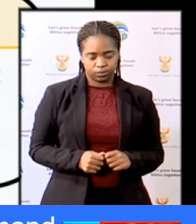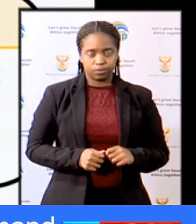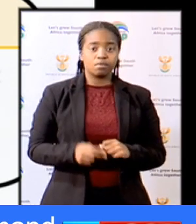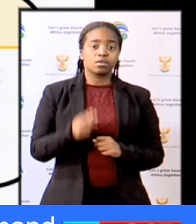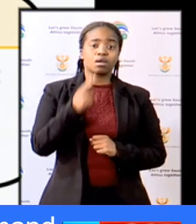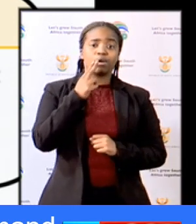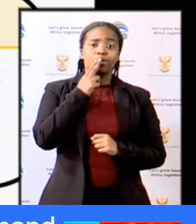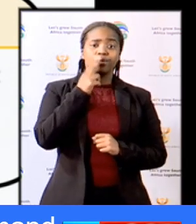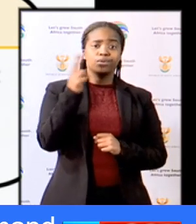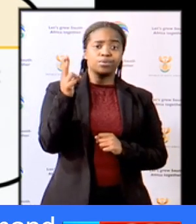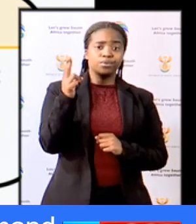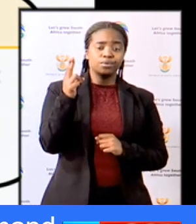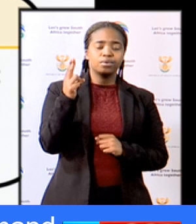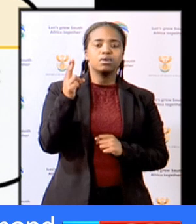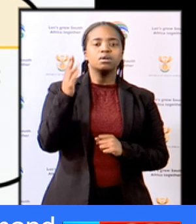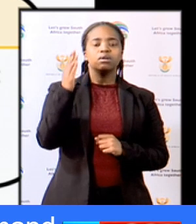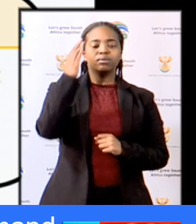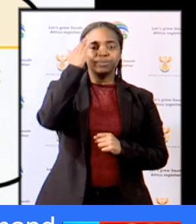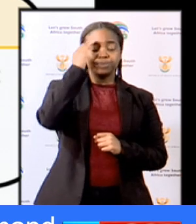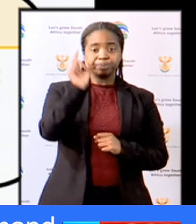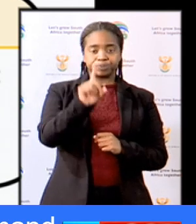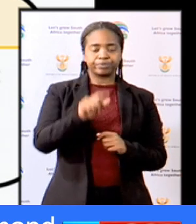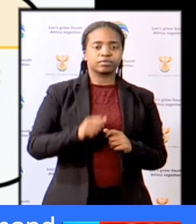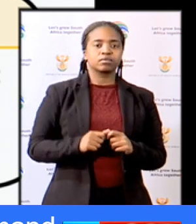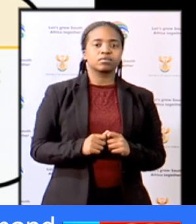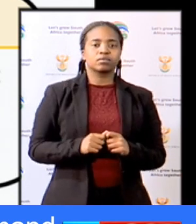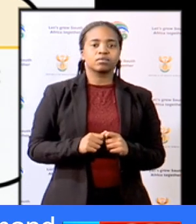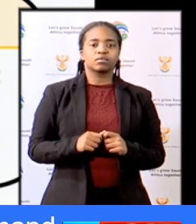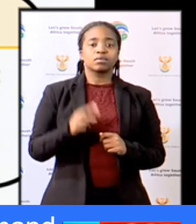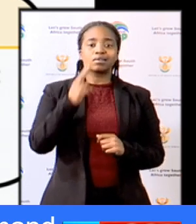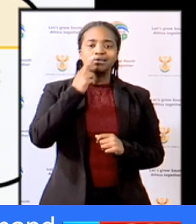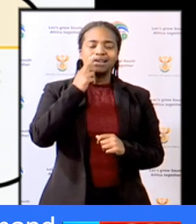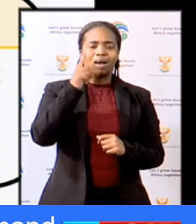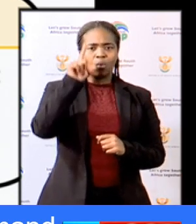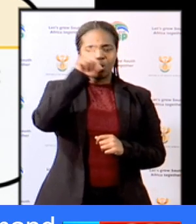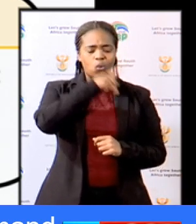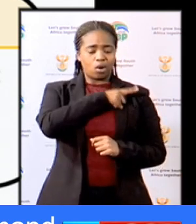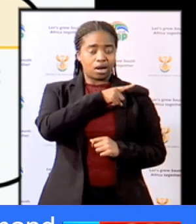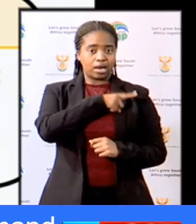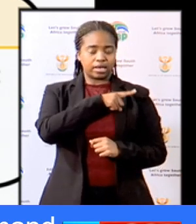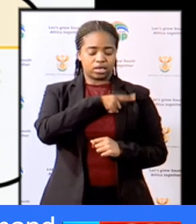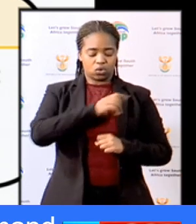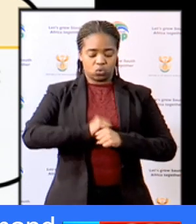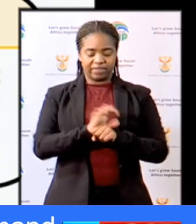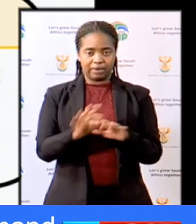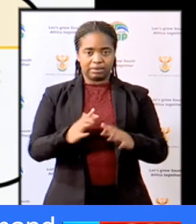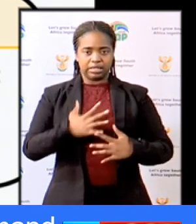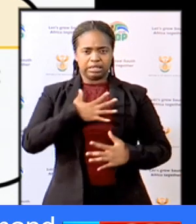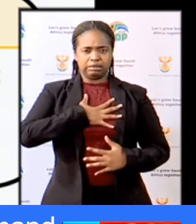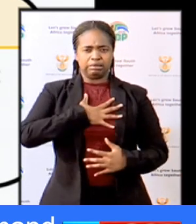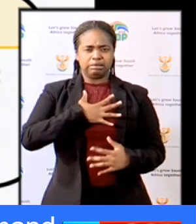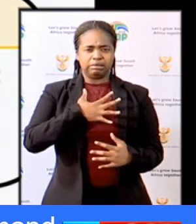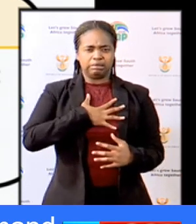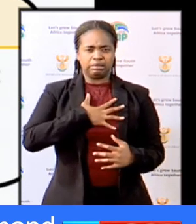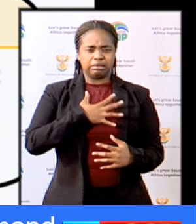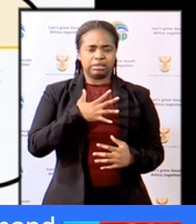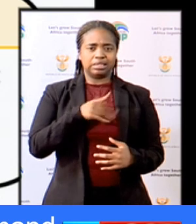ugwayi njengoba siyazi ukuthi isifo esiphatha kakhulu